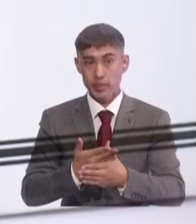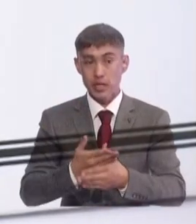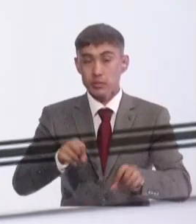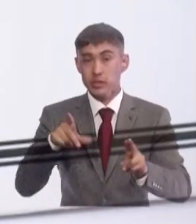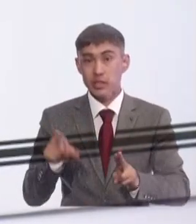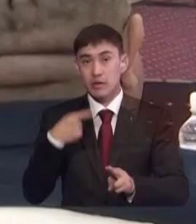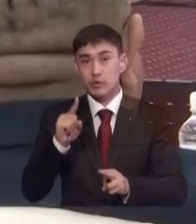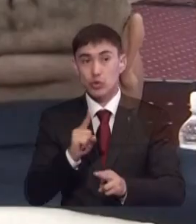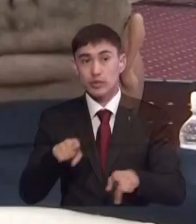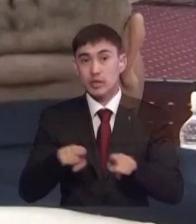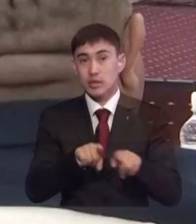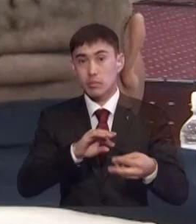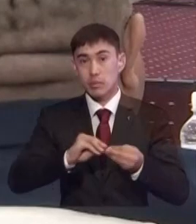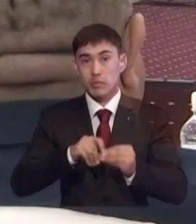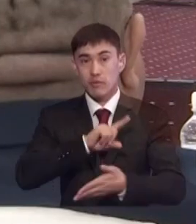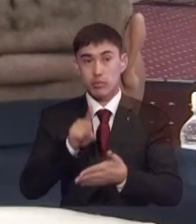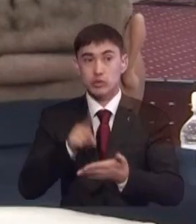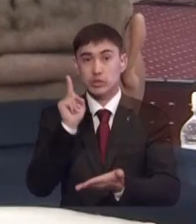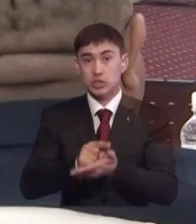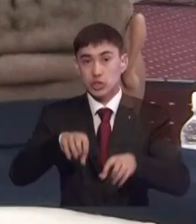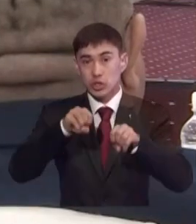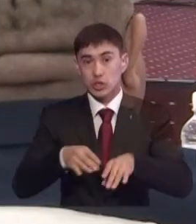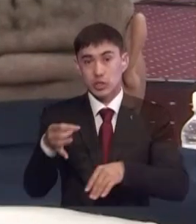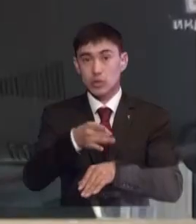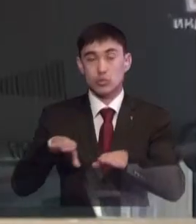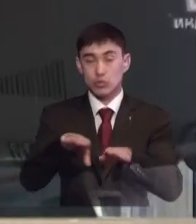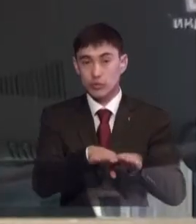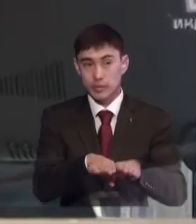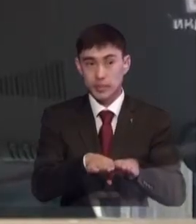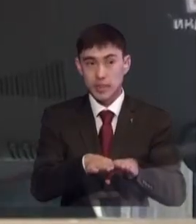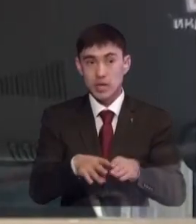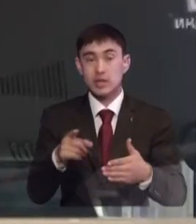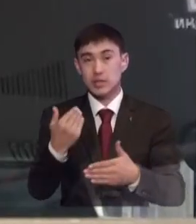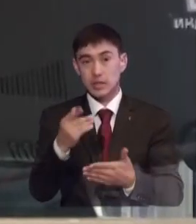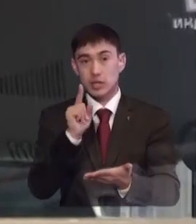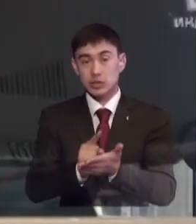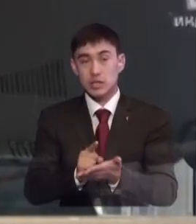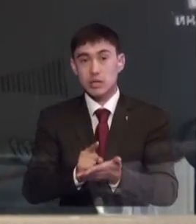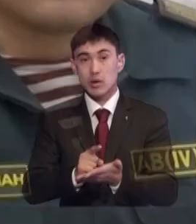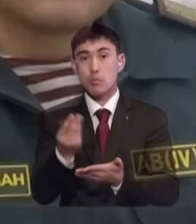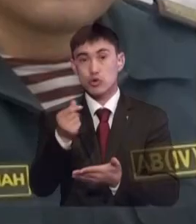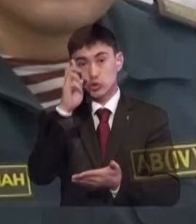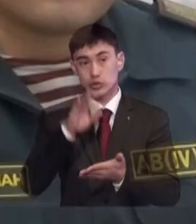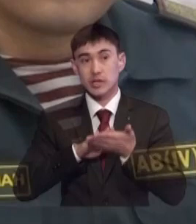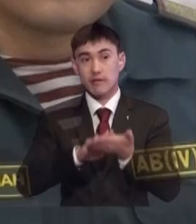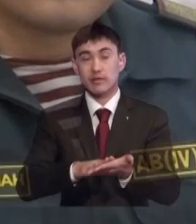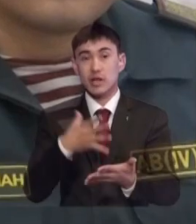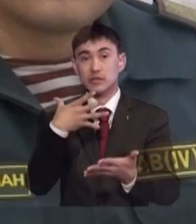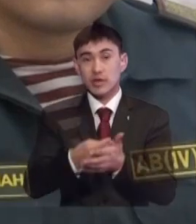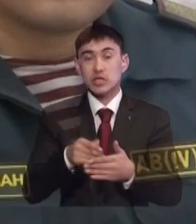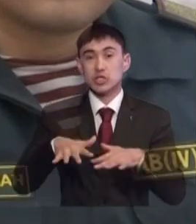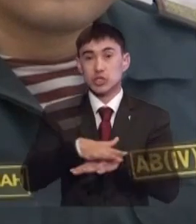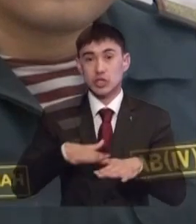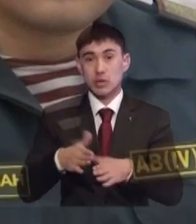также отметила, что подобные проблемные вопросы должны решаться на районном уровне, ведь именно они должны оставлять бюджетную заявку для своих